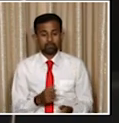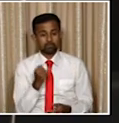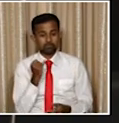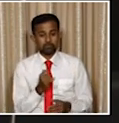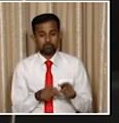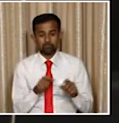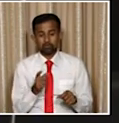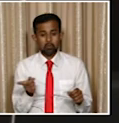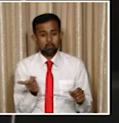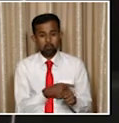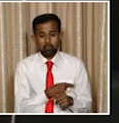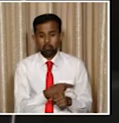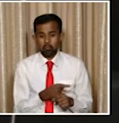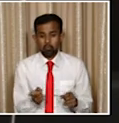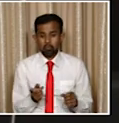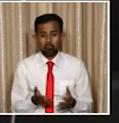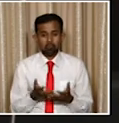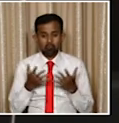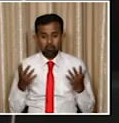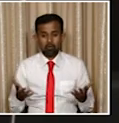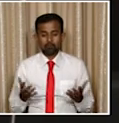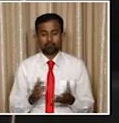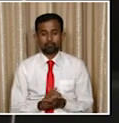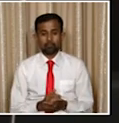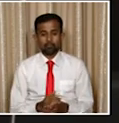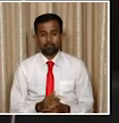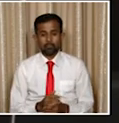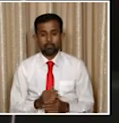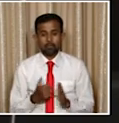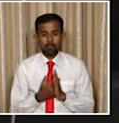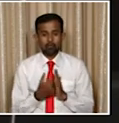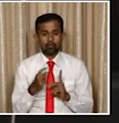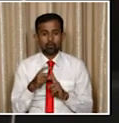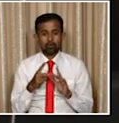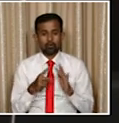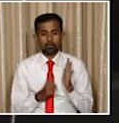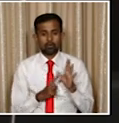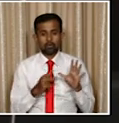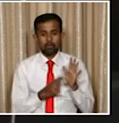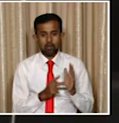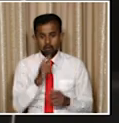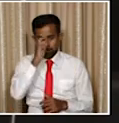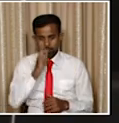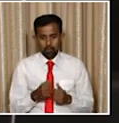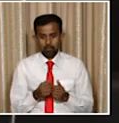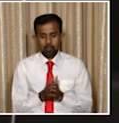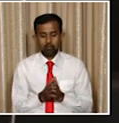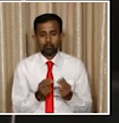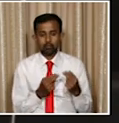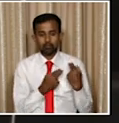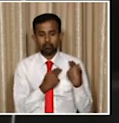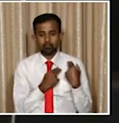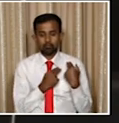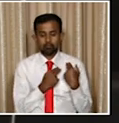நான் நினைக்கின்றேன் கௌரவ டிலான் பெரேரா அவருடைய இந்த பதவி நூடாக நாட்டிலே பல நல்ல நடவடிக்கைகளை முன்னெடுத்து